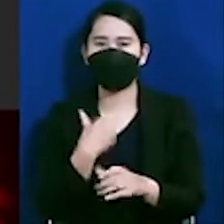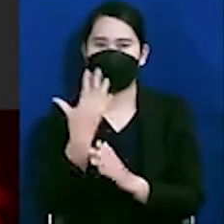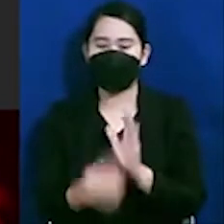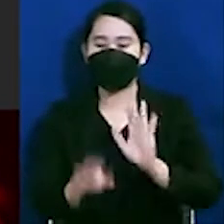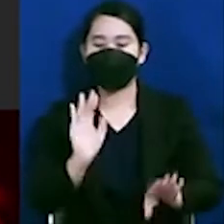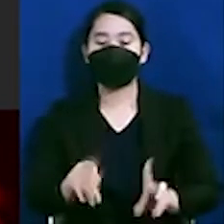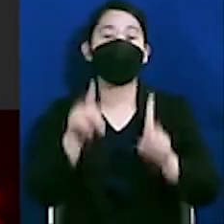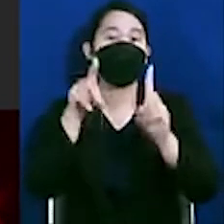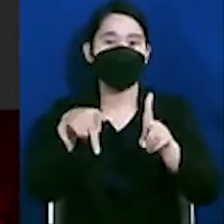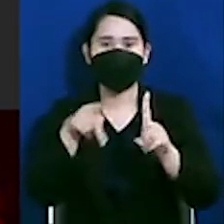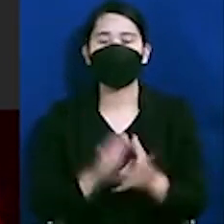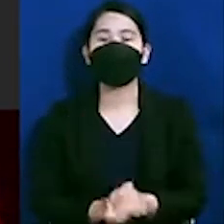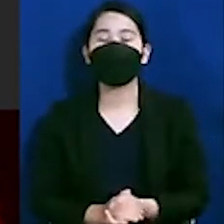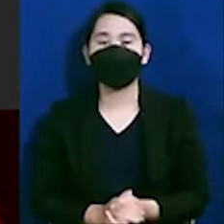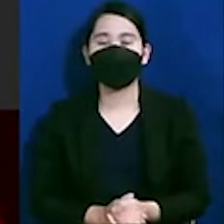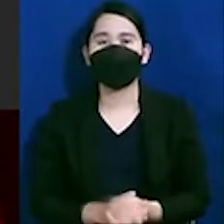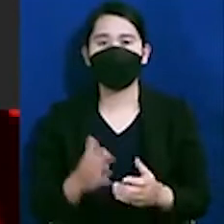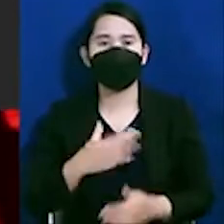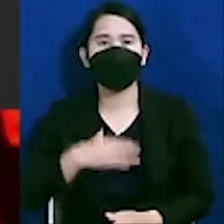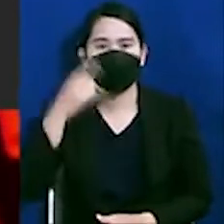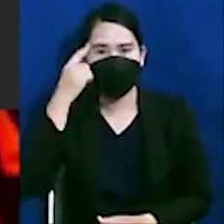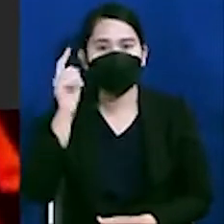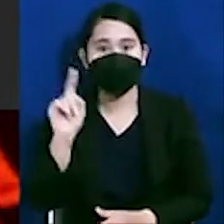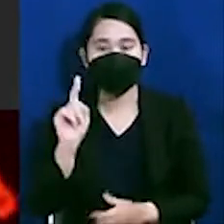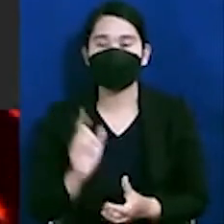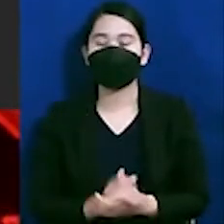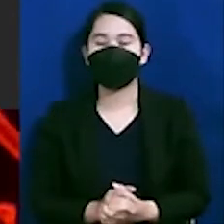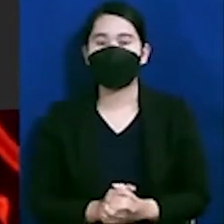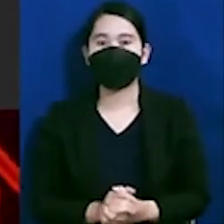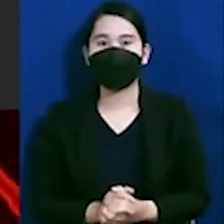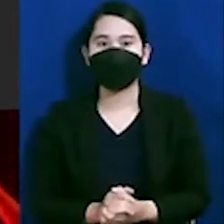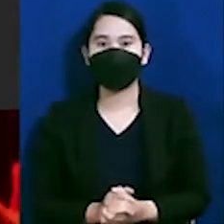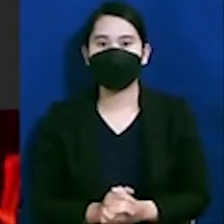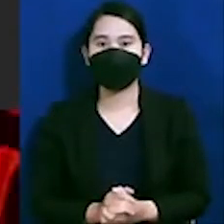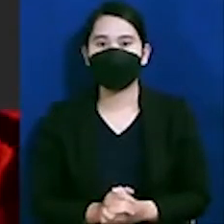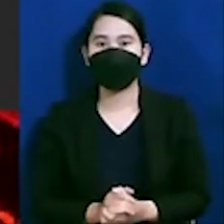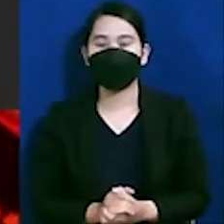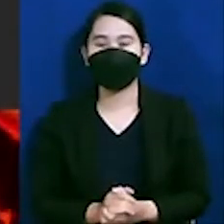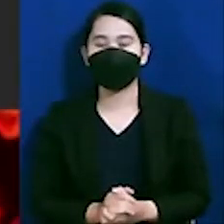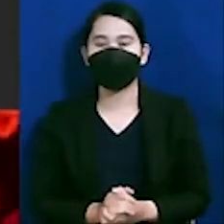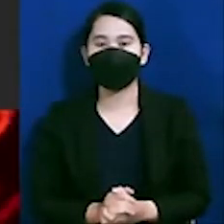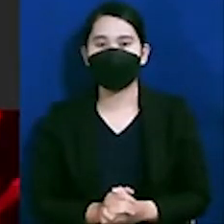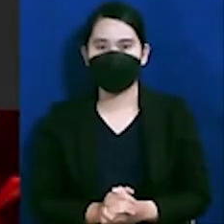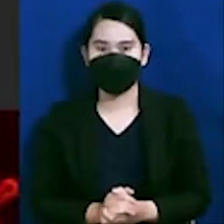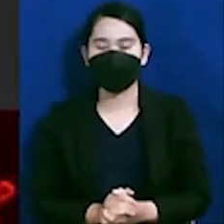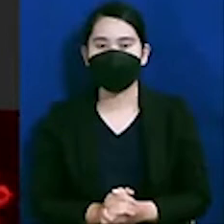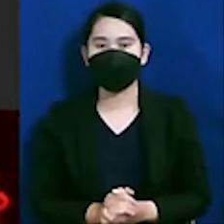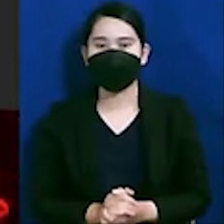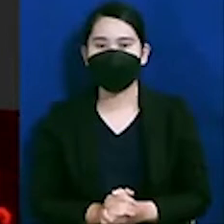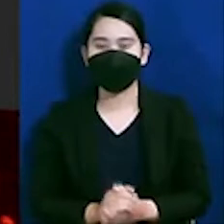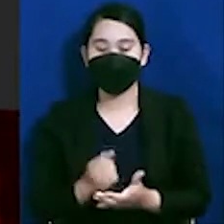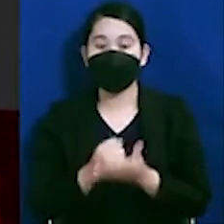เอ่อผมก็คิดว่าสิ่งต่างๆเหล่านี้จะเป็นอันหนึ่งที่ทำให้ประชาชนเนี่ยครับ